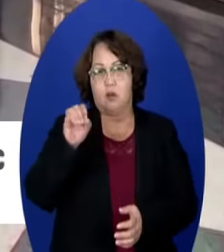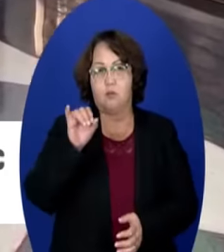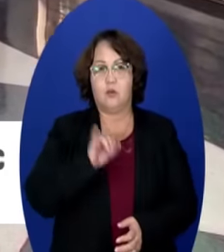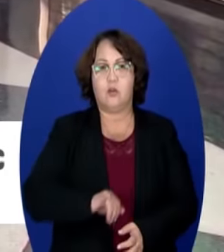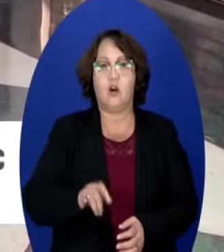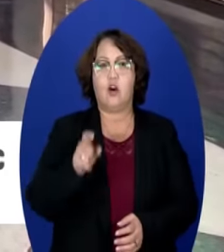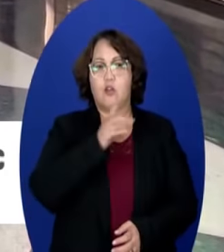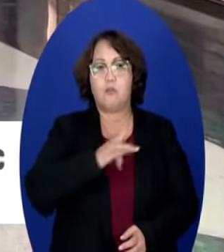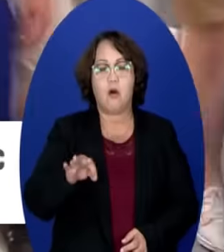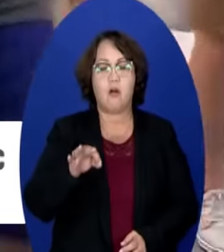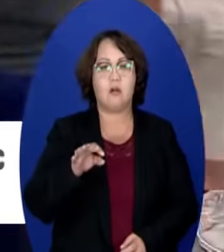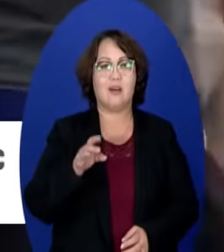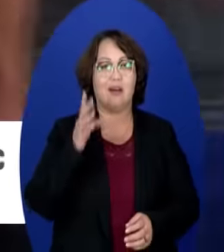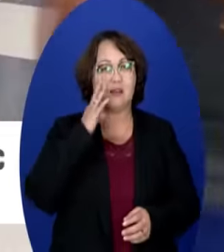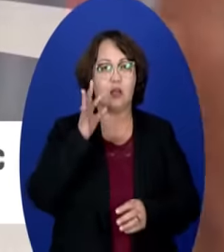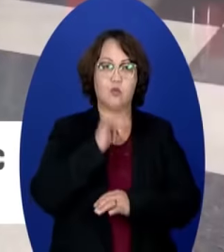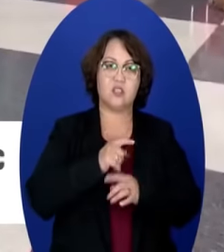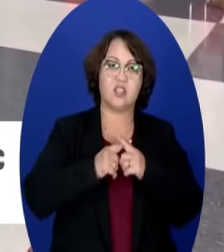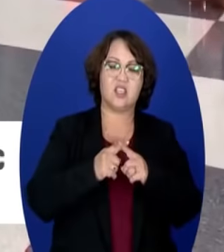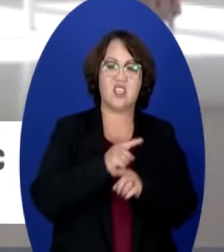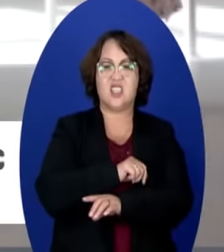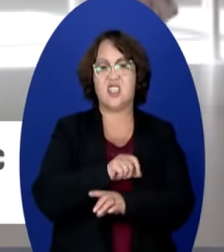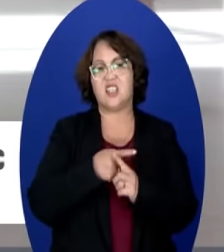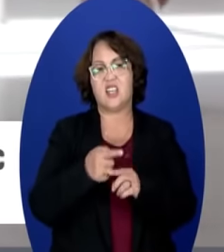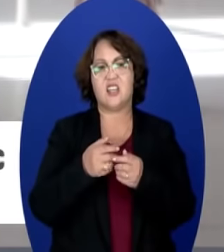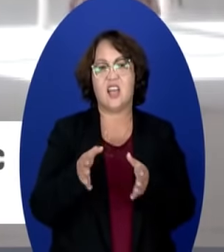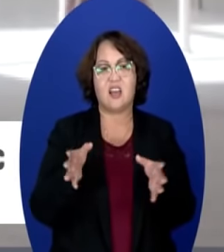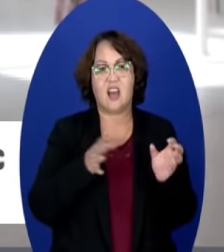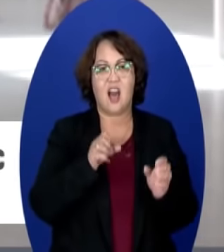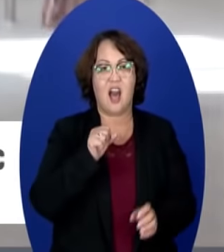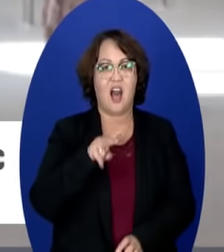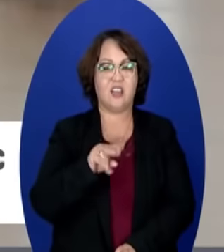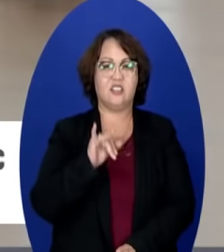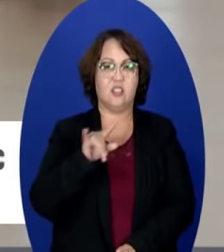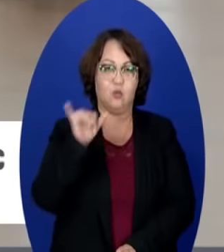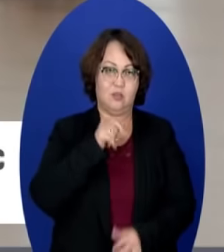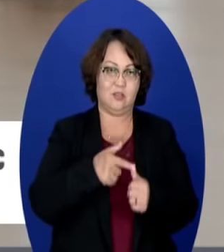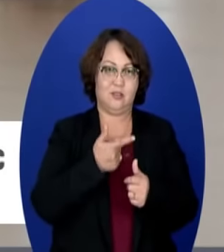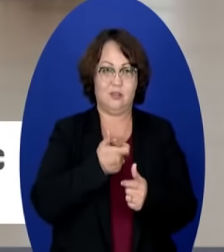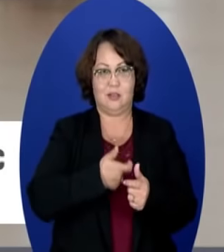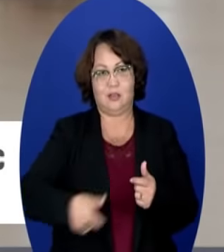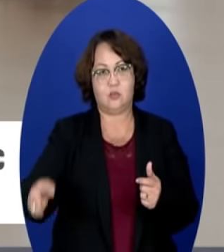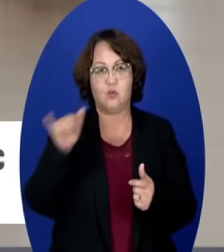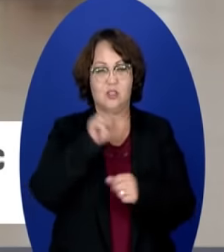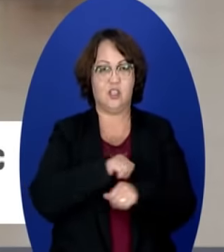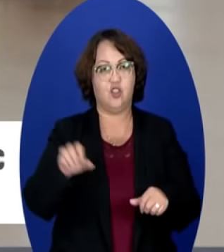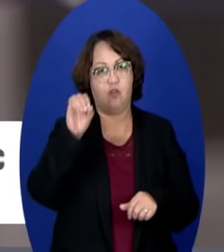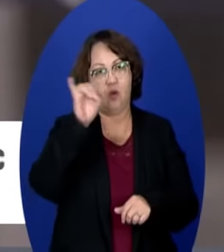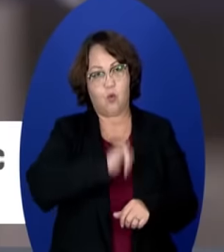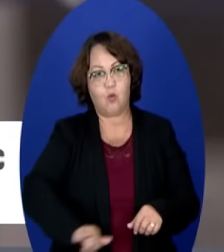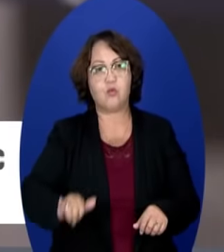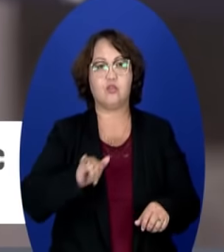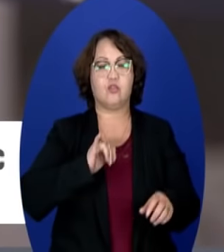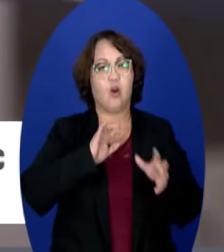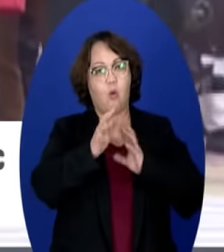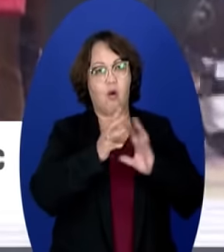орнуудын жагсаалтаа шинчлэн гаргасан байна. За, энэ удаад жагсаалтаас Алжирийг хаснаар тус улсын иргэд Европ холбооны улс орнуудад нэвтрэх